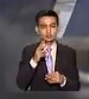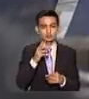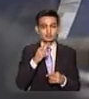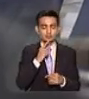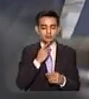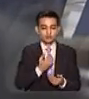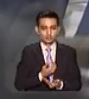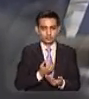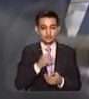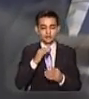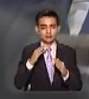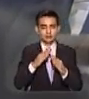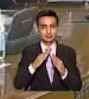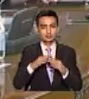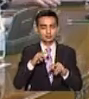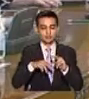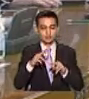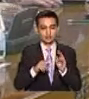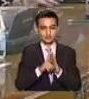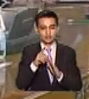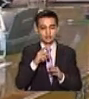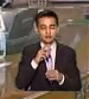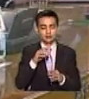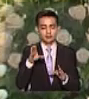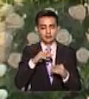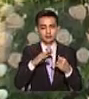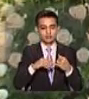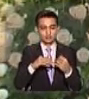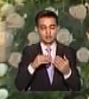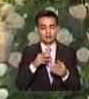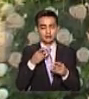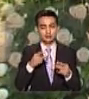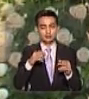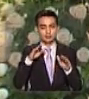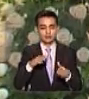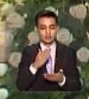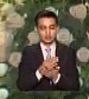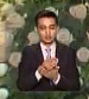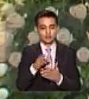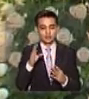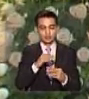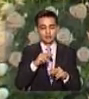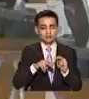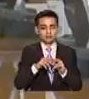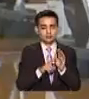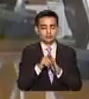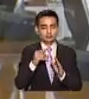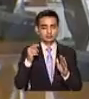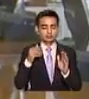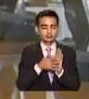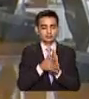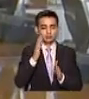на строительство жилья для социально уязвимых слоев населения и серьезных изменений в политике регионов.